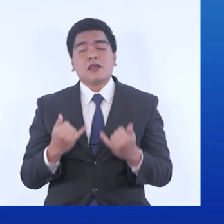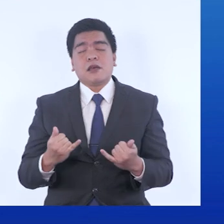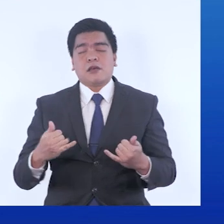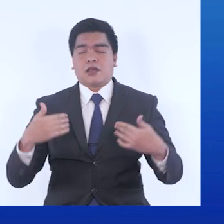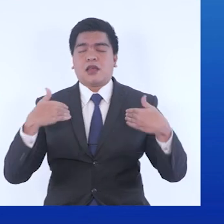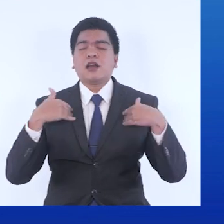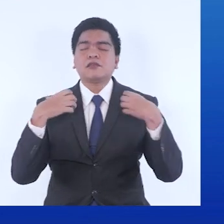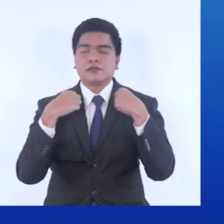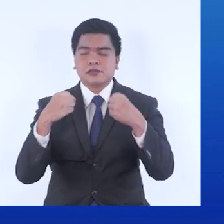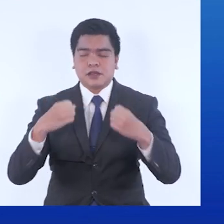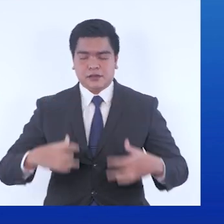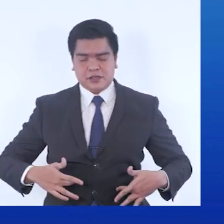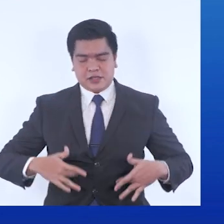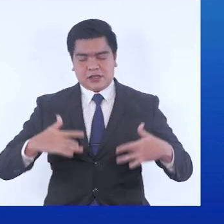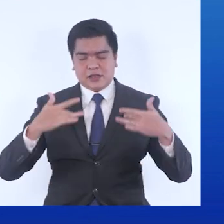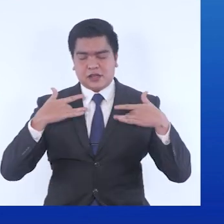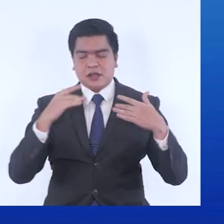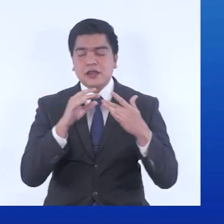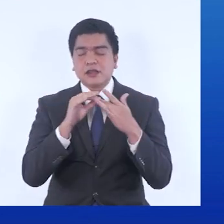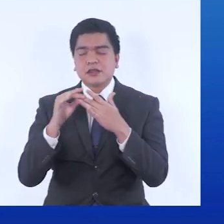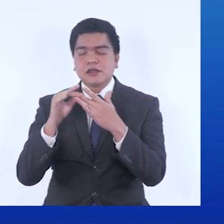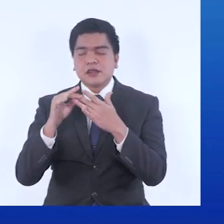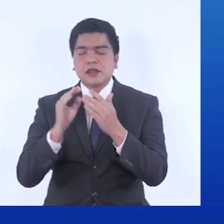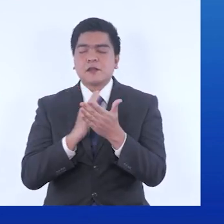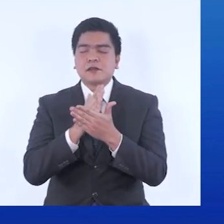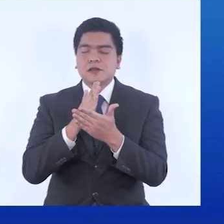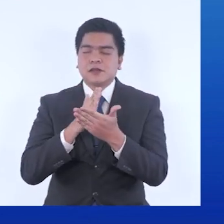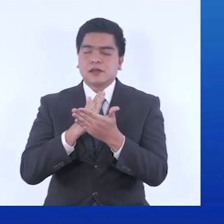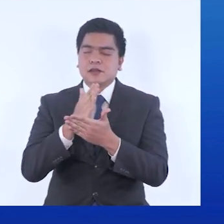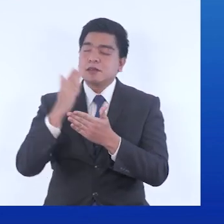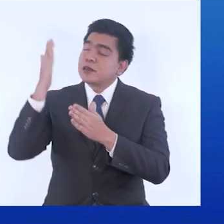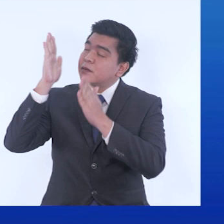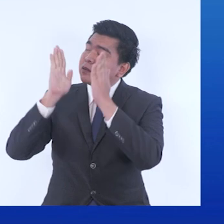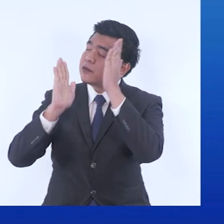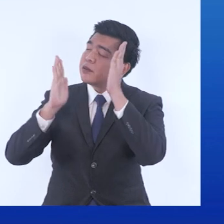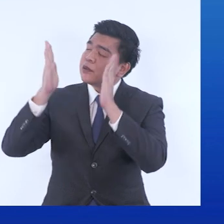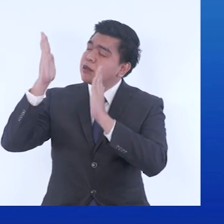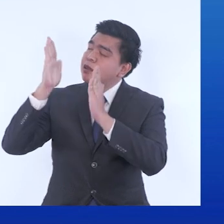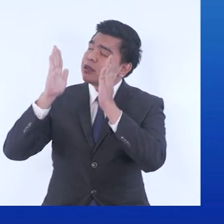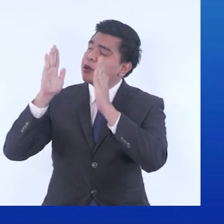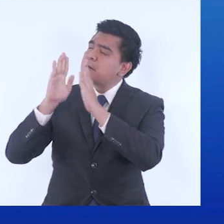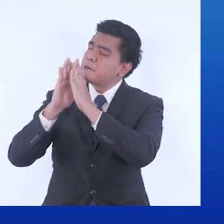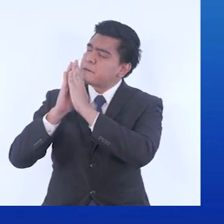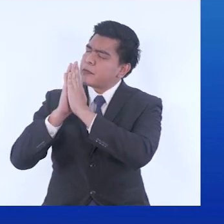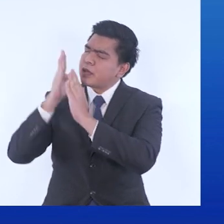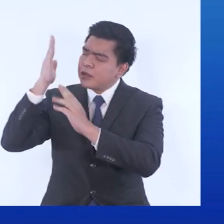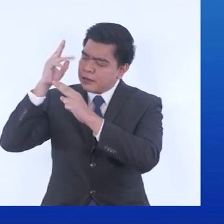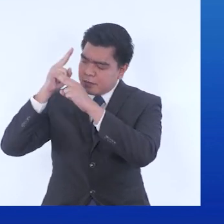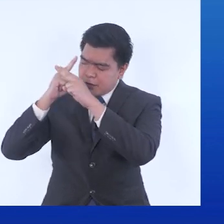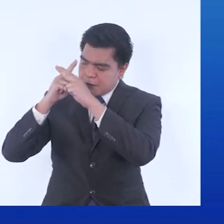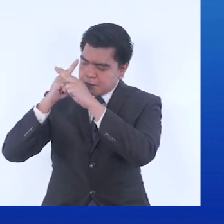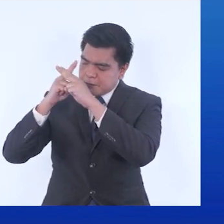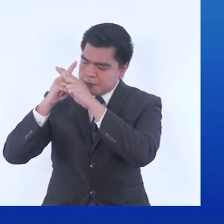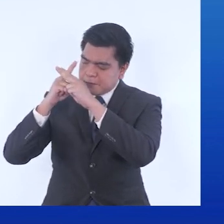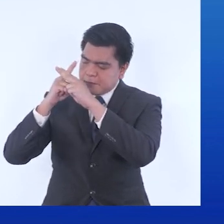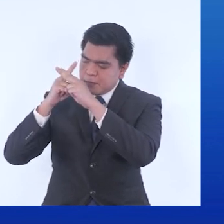aming hiram na buhay at lakas, higit sa lahat ang aming pong mga karapatan na maglingkod at tumawag sa iyong napakabanal